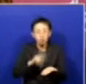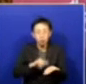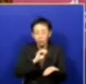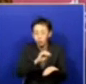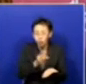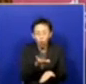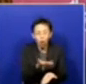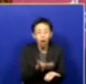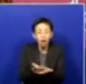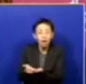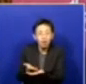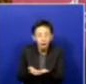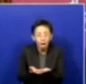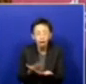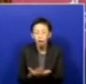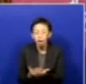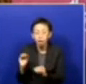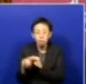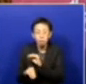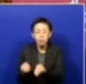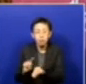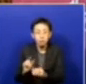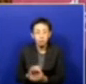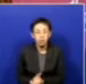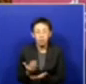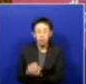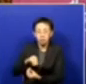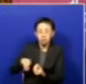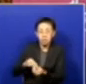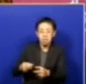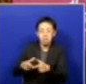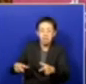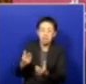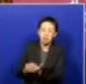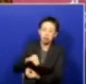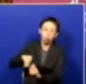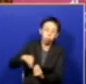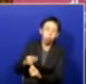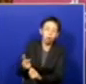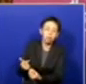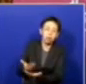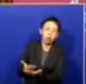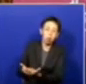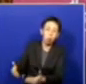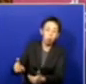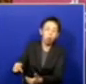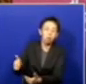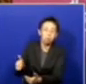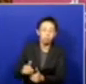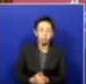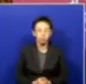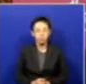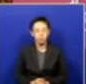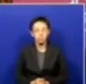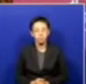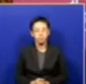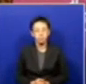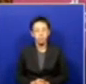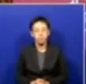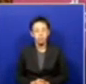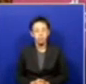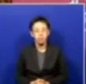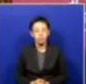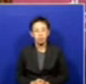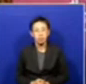ดเงินเหล่านี้ก็ไหลเข้าพุงของนักธุรกิจเหล่านี้ค่ะท่านประธานต่อมาค่ะในส่วนของมาตรการช่วยเหลือการชำระ